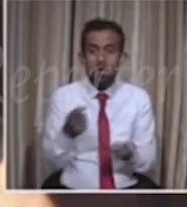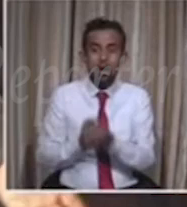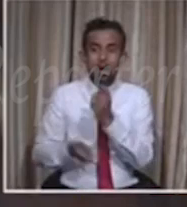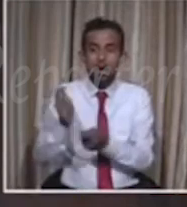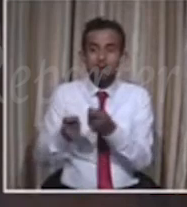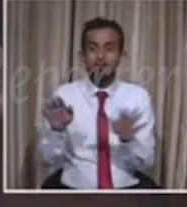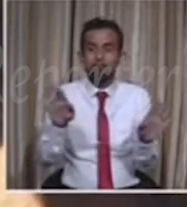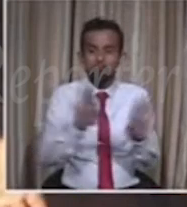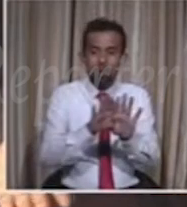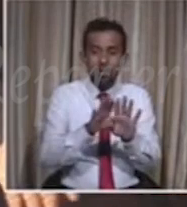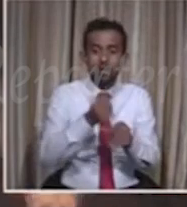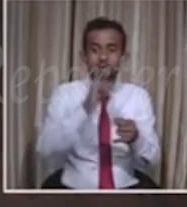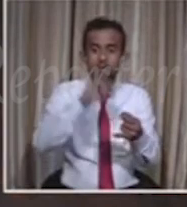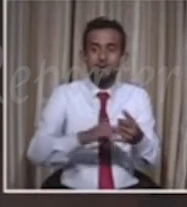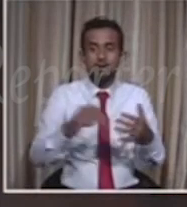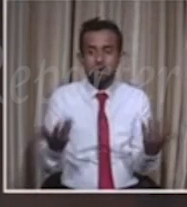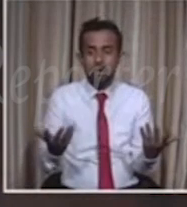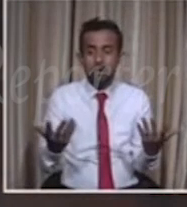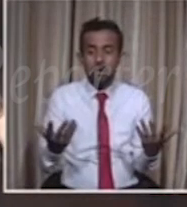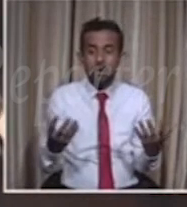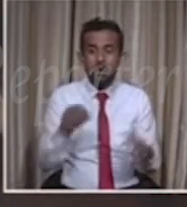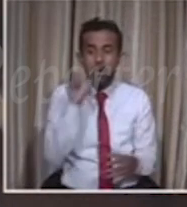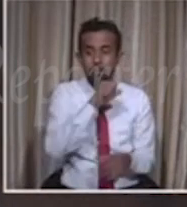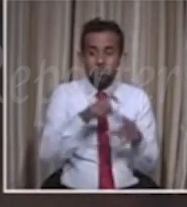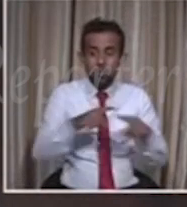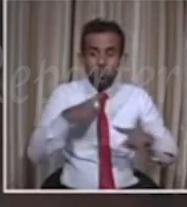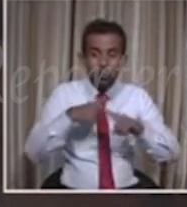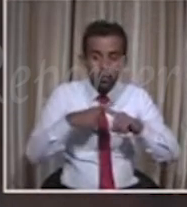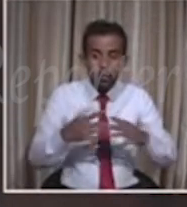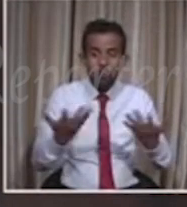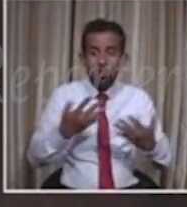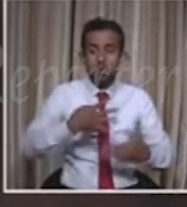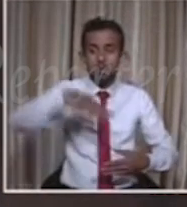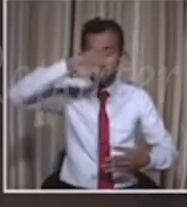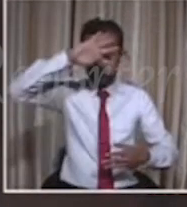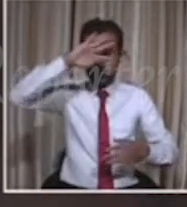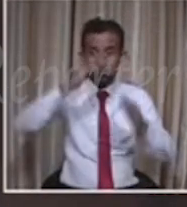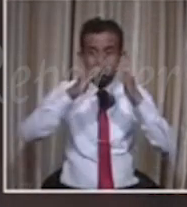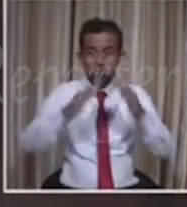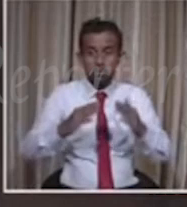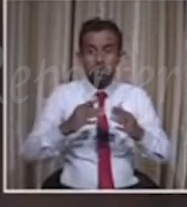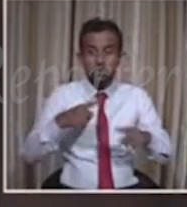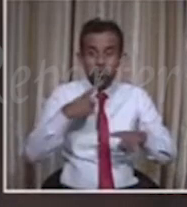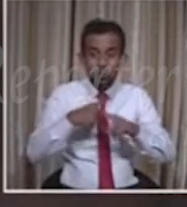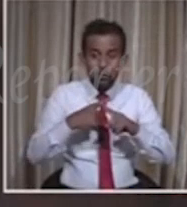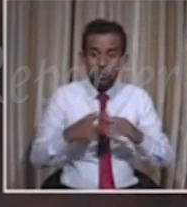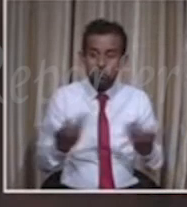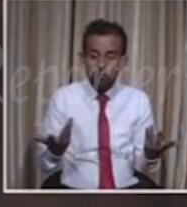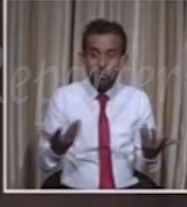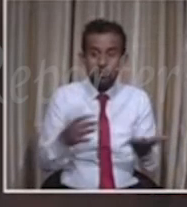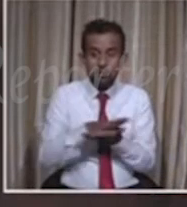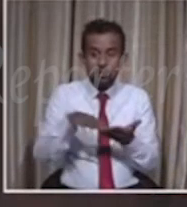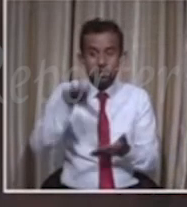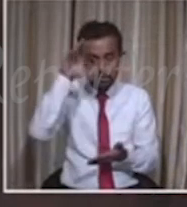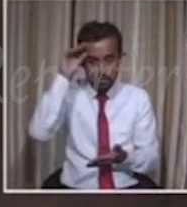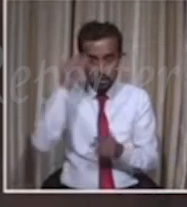වහලා ගෑස් නැතුව දරවා දරලිපේ උයන්න බෑ මහල් නිවාසවල ඉන්න මිනිසුන්ට ඒ හින්දා මේක තේරුම් අරගෙන ගරු